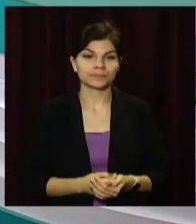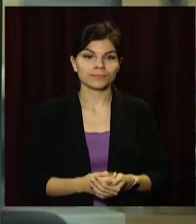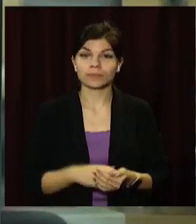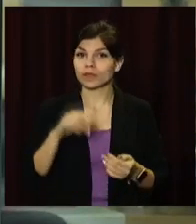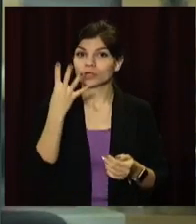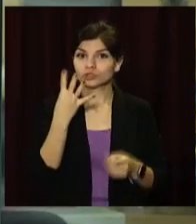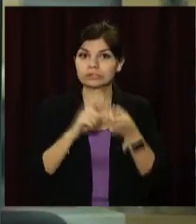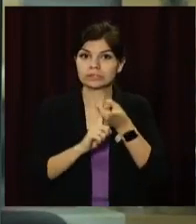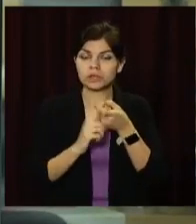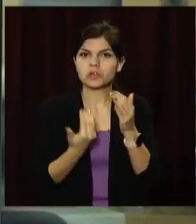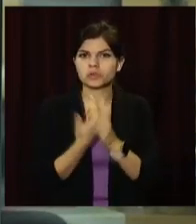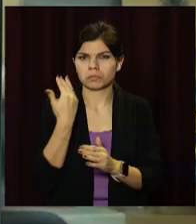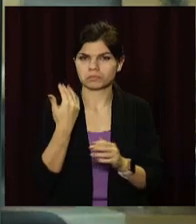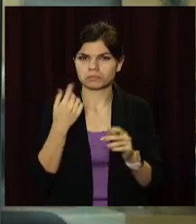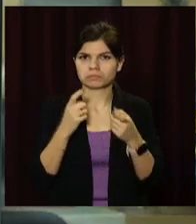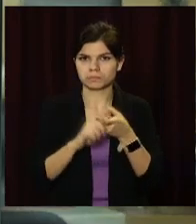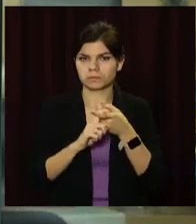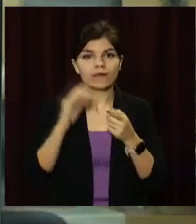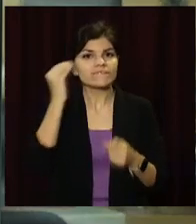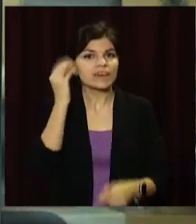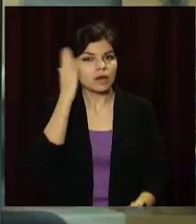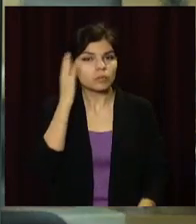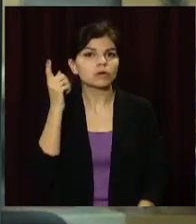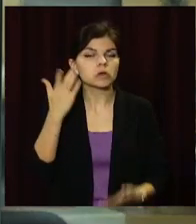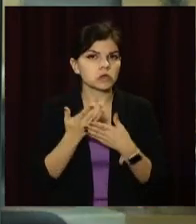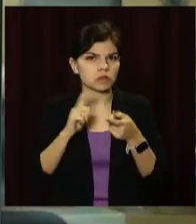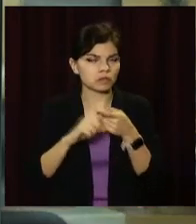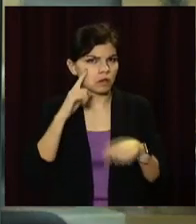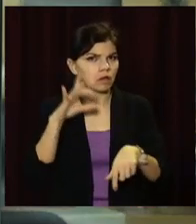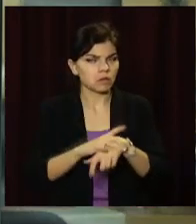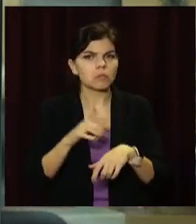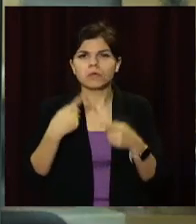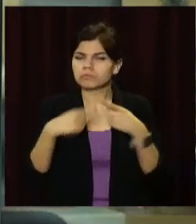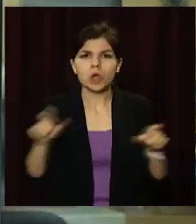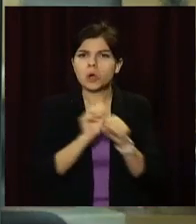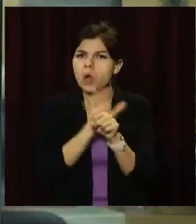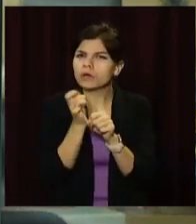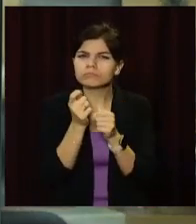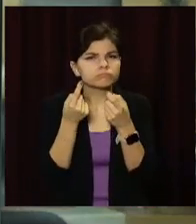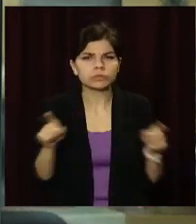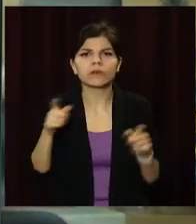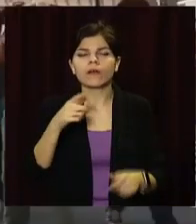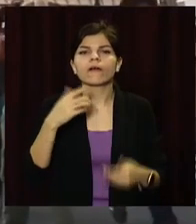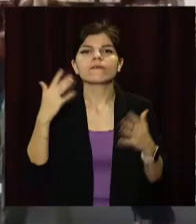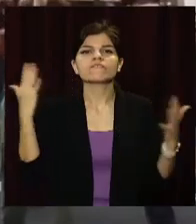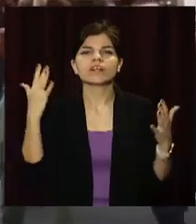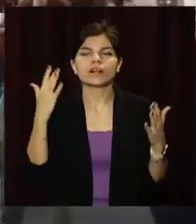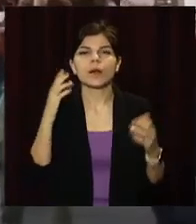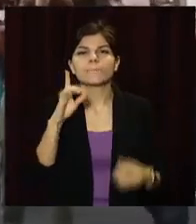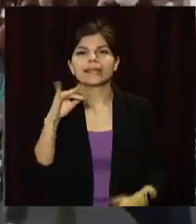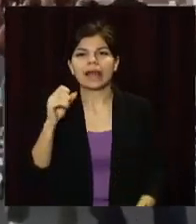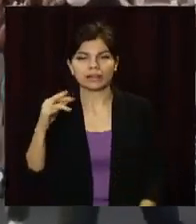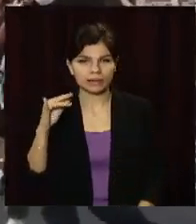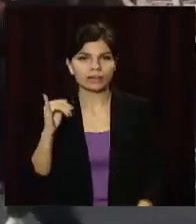випуску. Четверо заражених новим штамом. В Японії виявили інфекцію, яка відрізняється від мутації коронавірусу у Великобританії